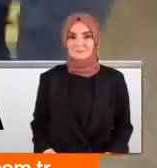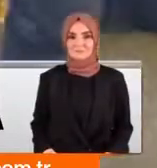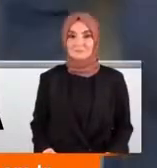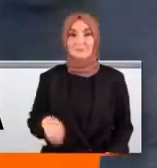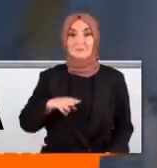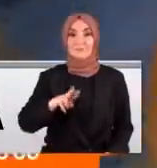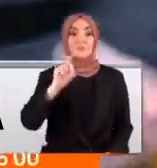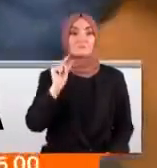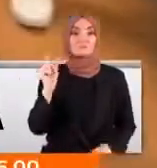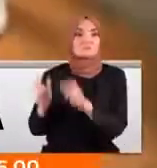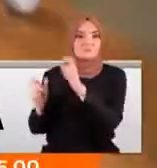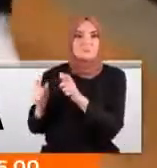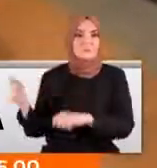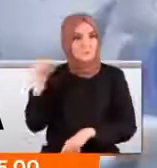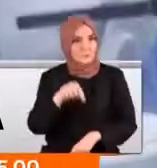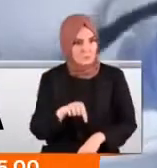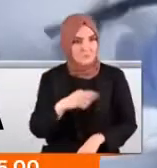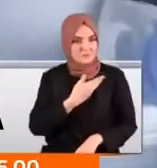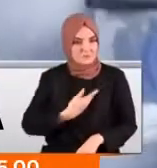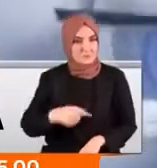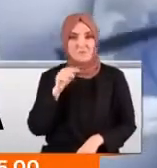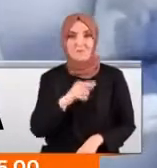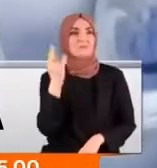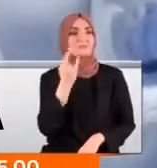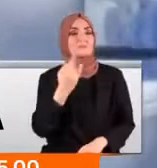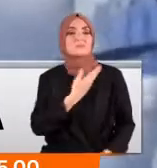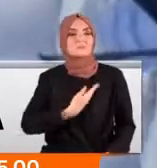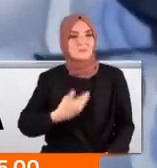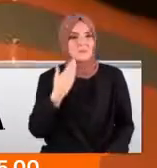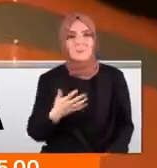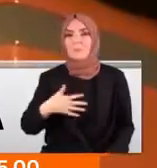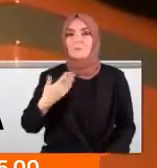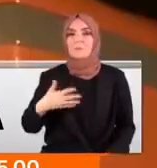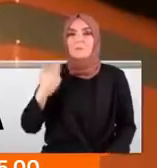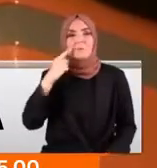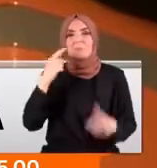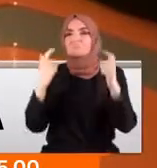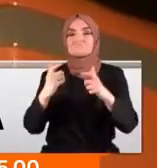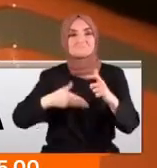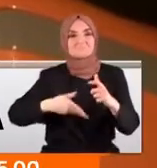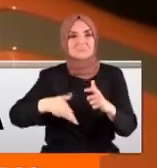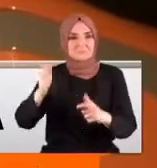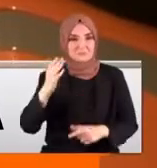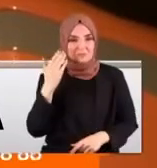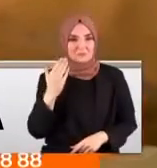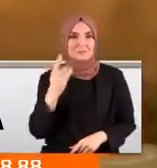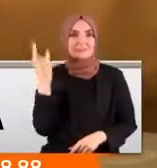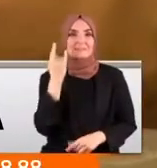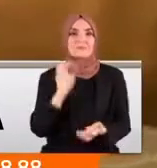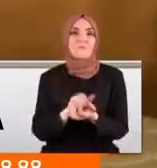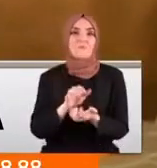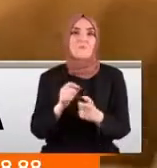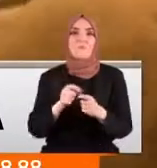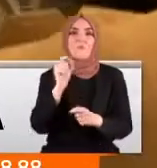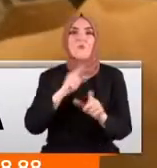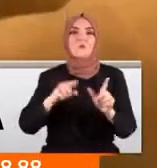Yolcular onu, o da gezmeyi çok seviyor. Canı nereyi isterse oraya gidiyor. Gezgin köpek Boji yine yollardaydı. Bence çok güzel.